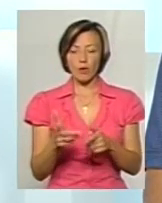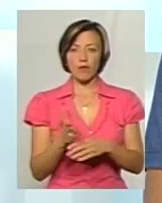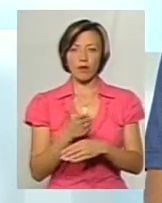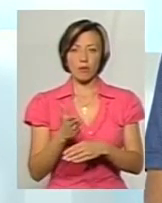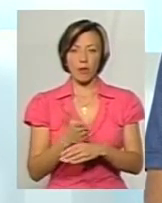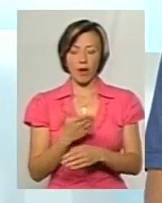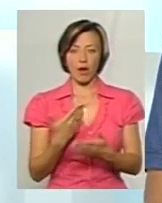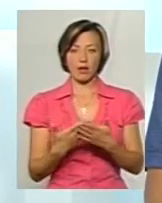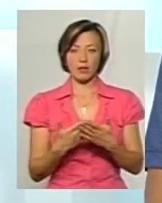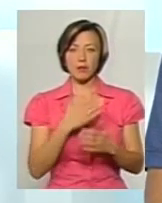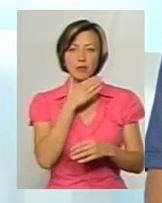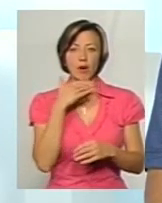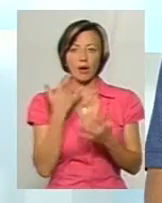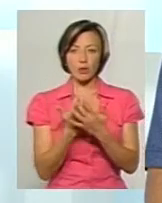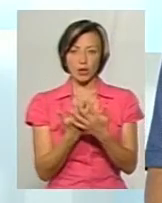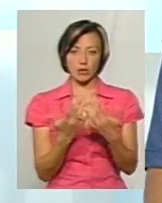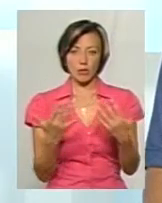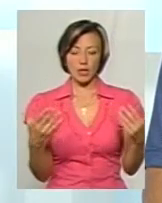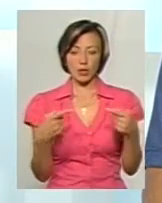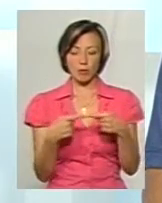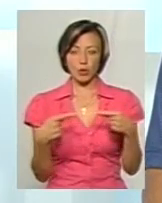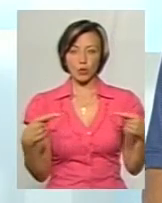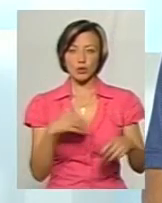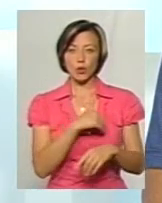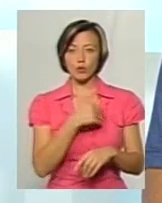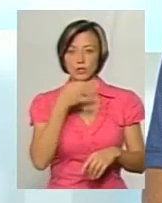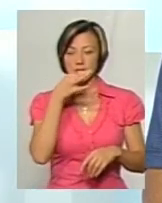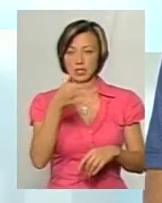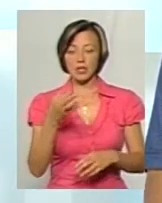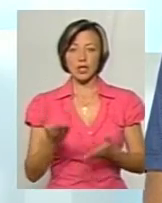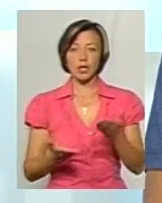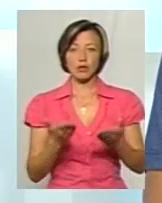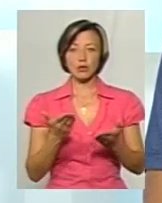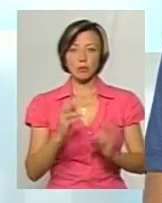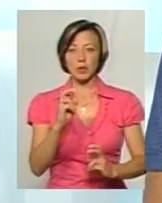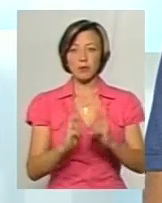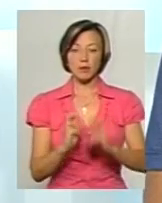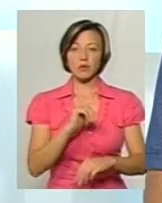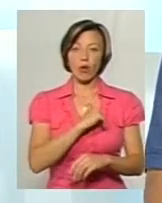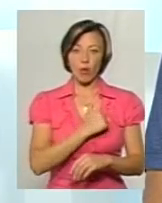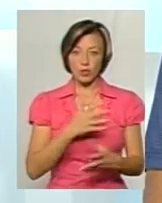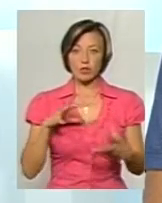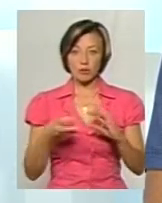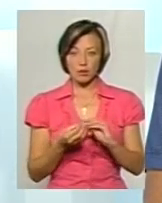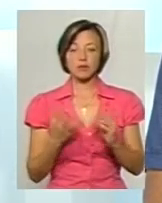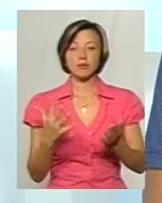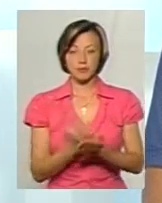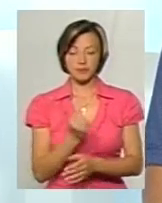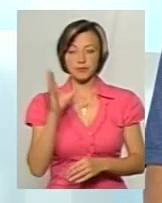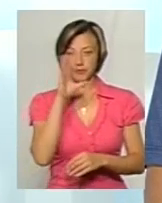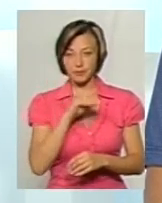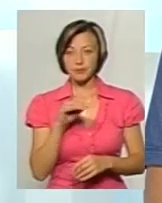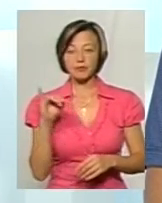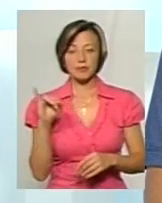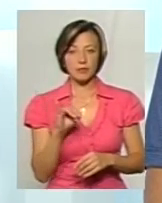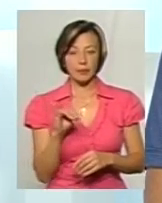виробляти багато різноманітної продукції. Я вам хочу сказати, якщо підприємство хоче результати, воно досягає.